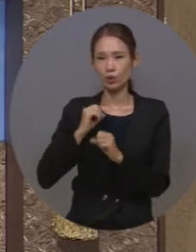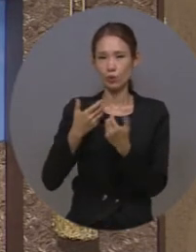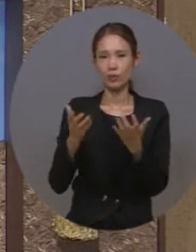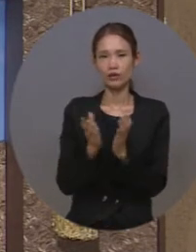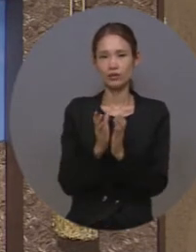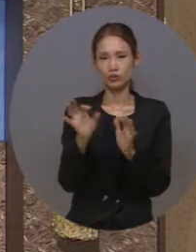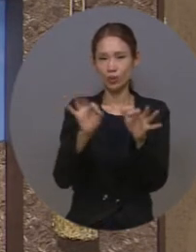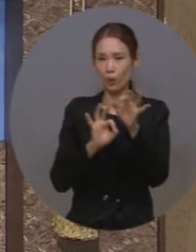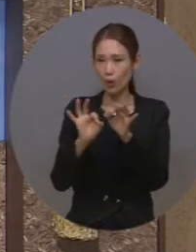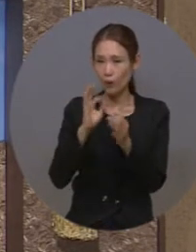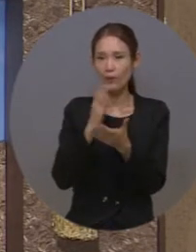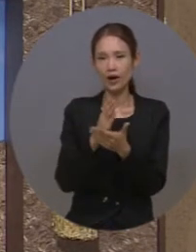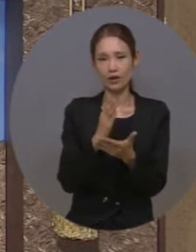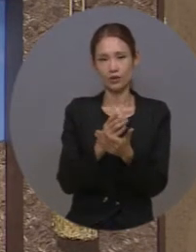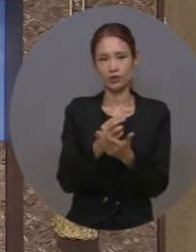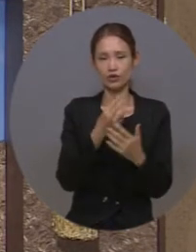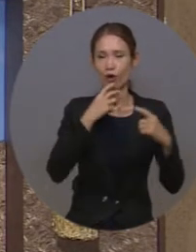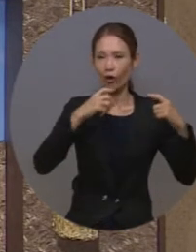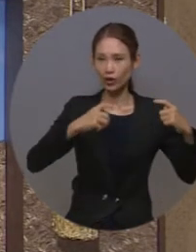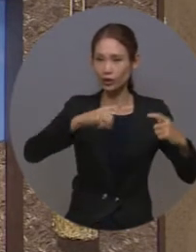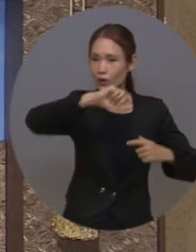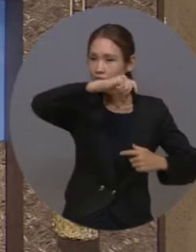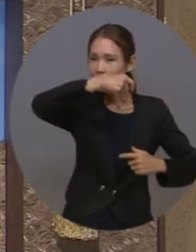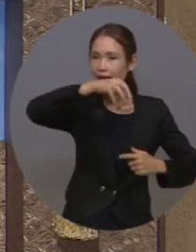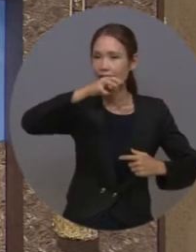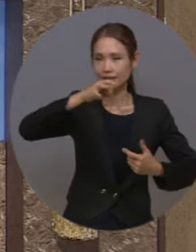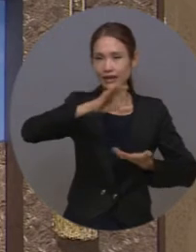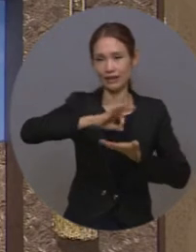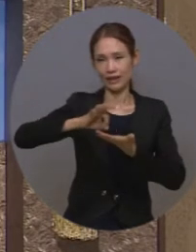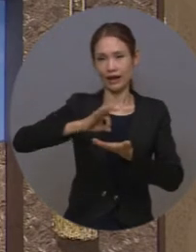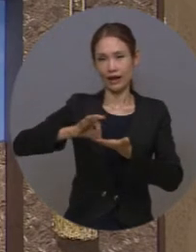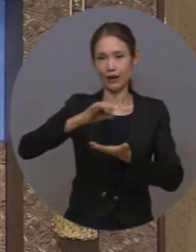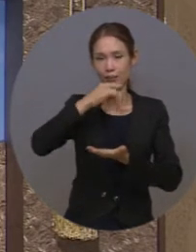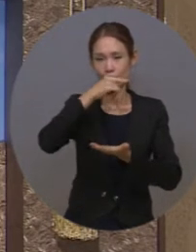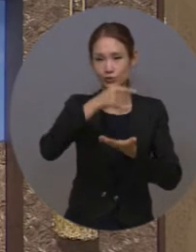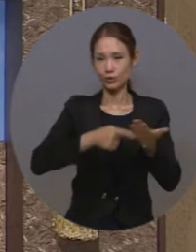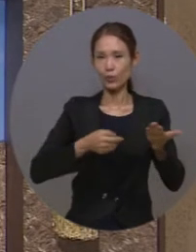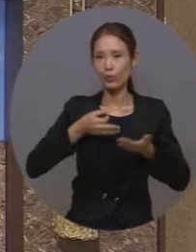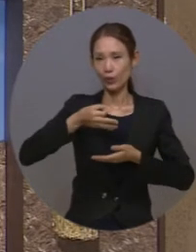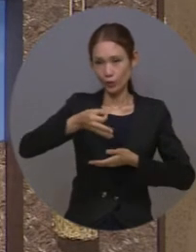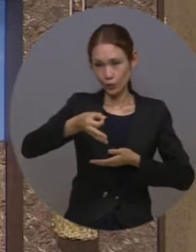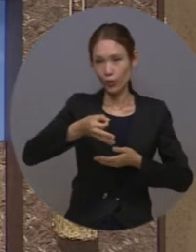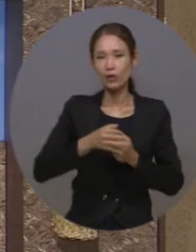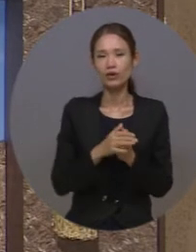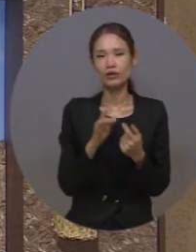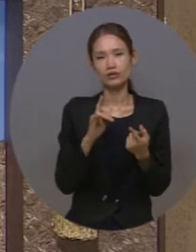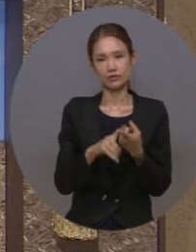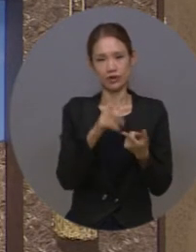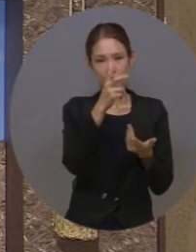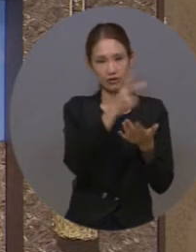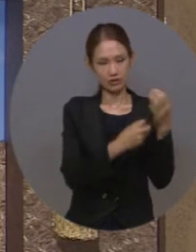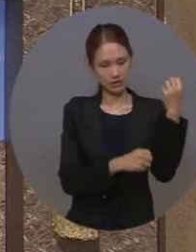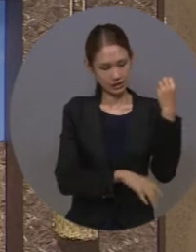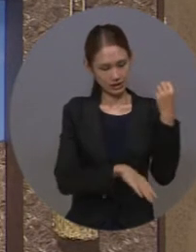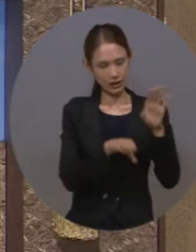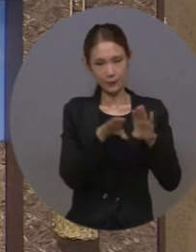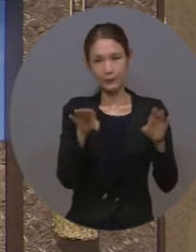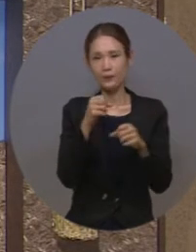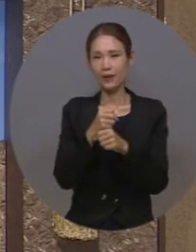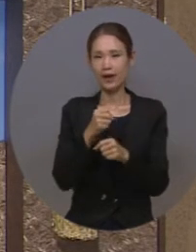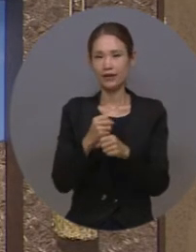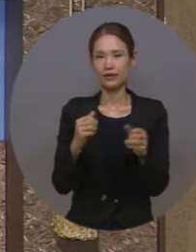아니라 경기도에서 예산으로 그 손해를 보상할 수 있게끔 그런 네. 조례를 근거를 만들었습니다.